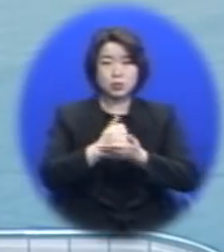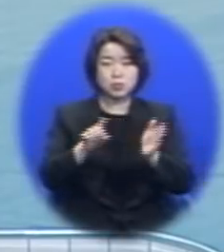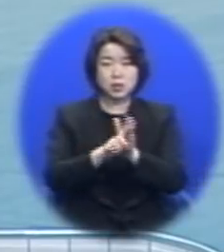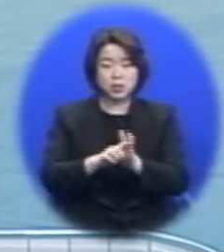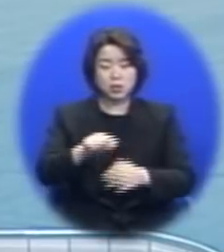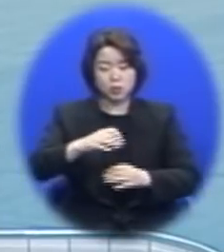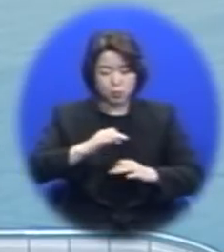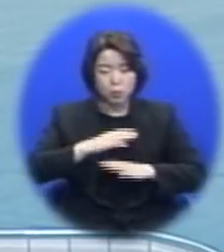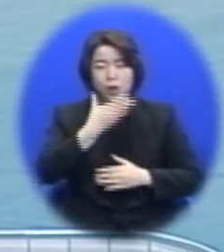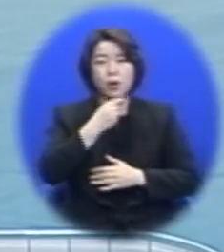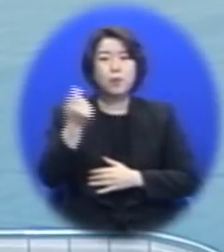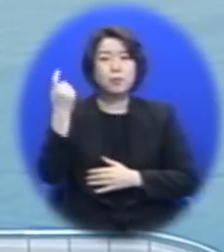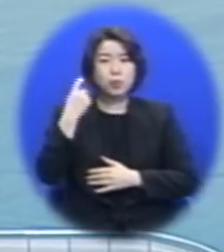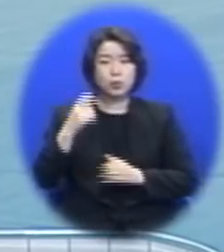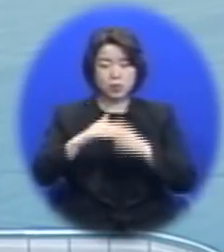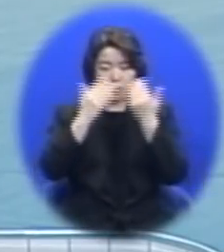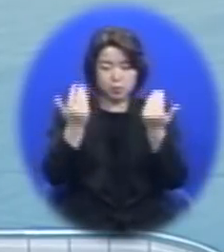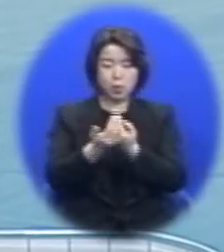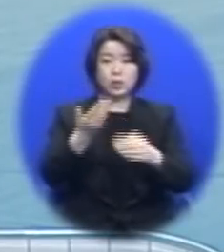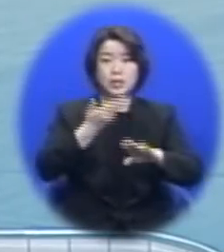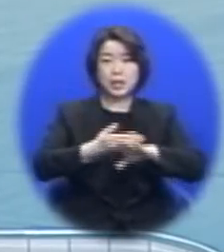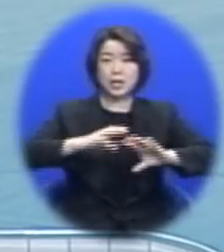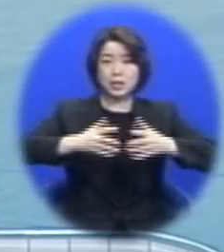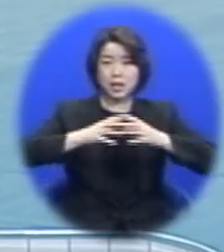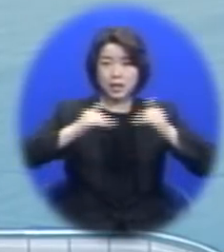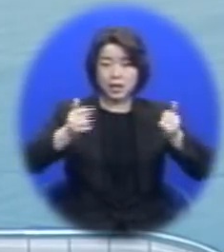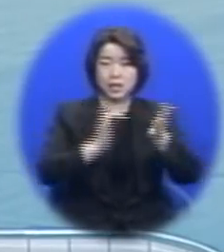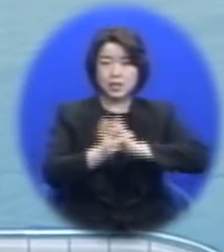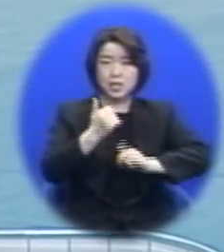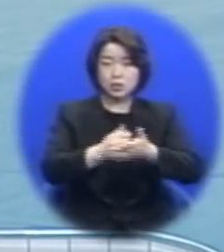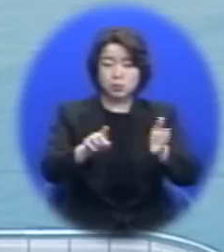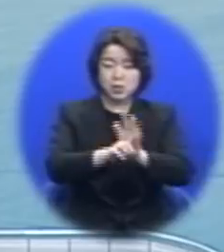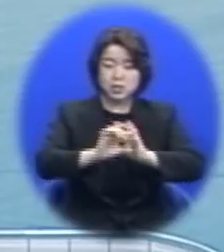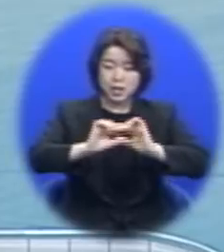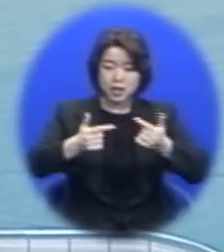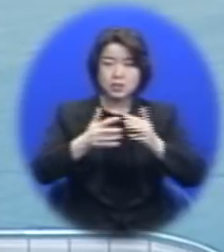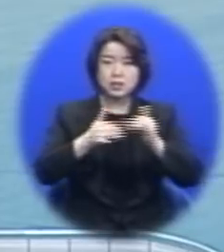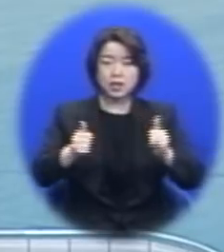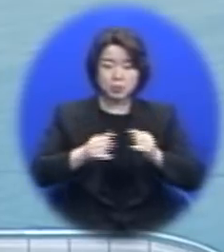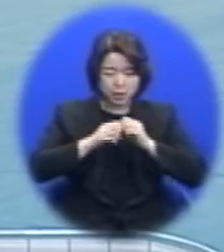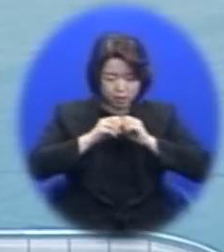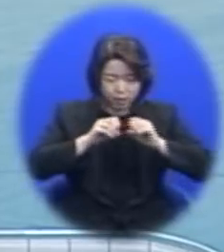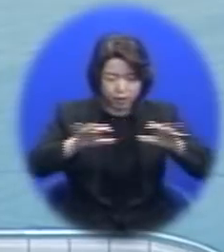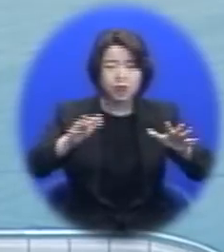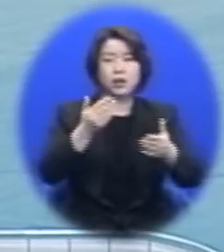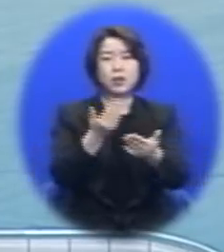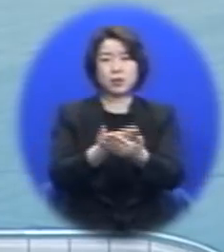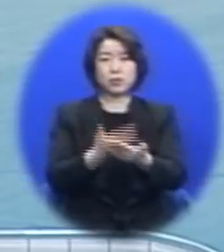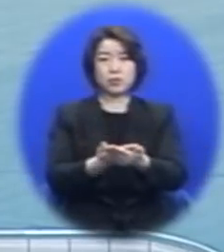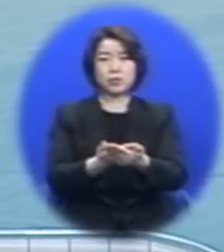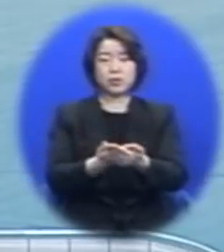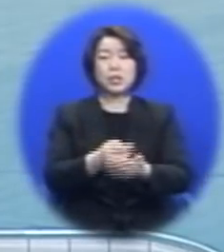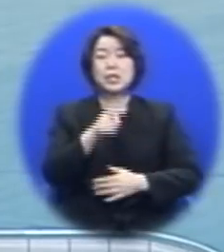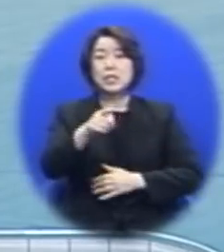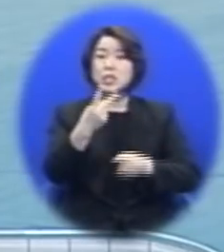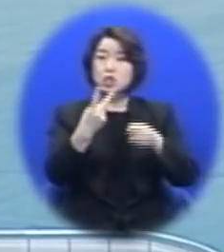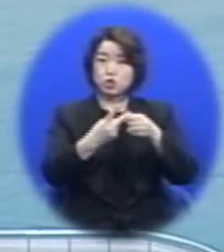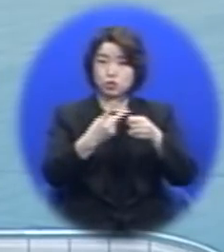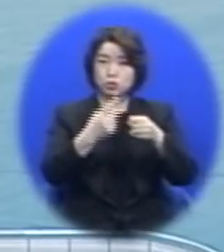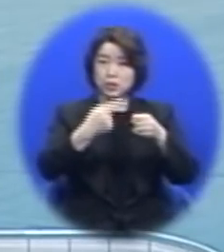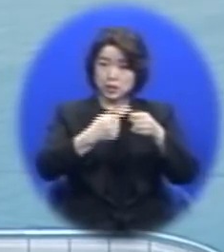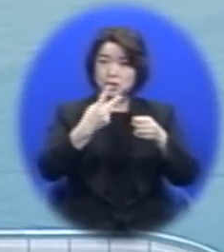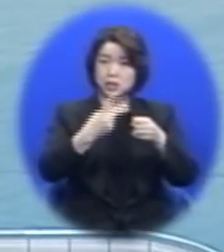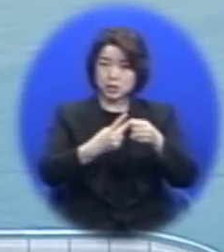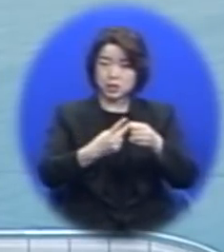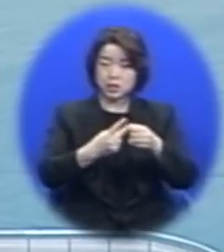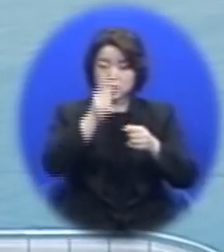복음이 모든 이방인들, 예수 안 믿는 사람에게 다 전해지게 해주세요. 그래서 그들은 이 두 가지 기도 제목을